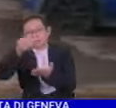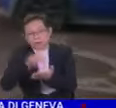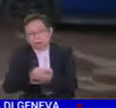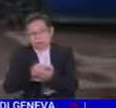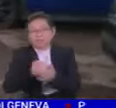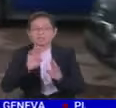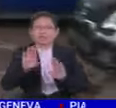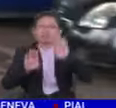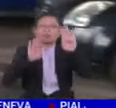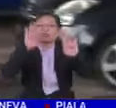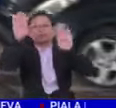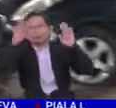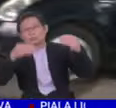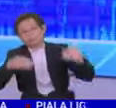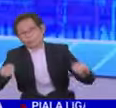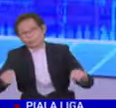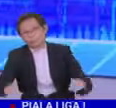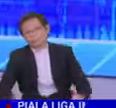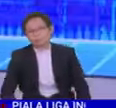RM4.69 juta.